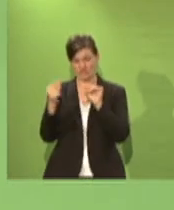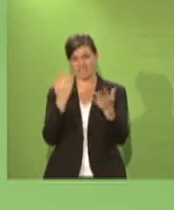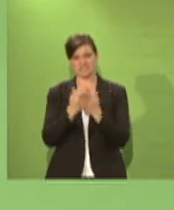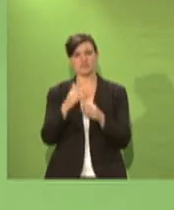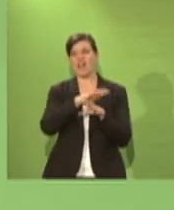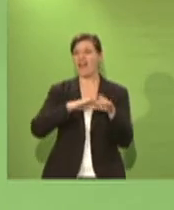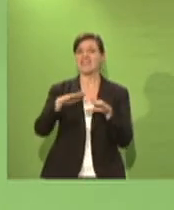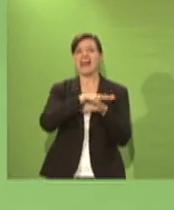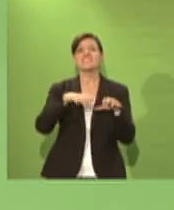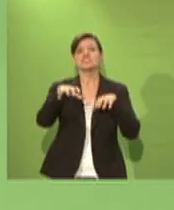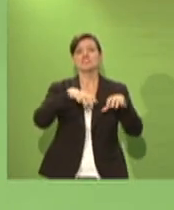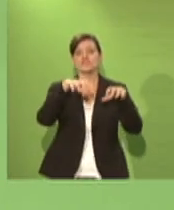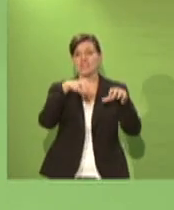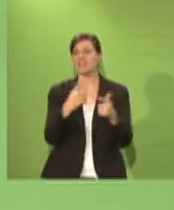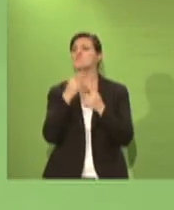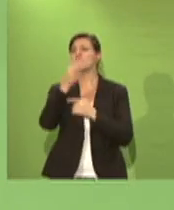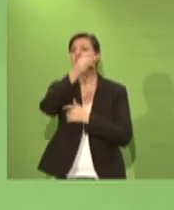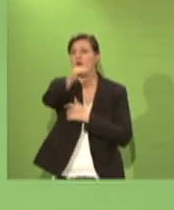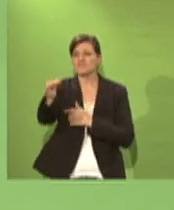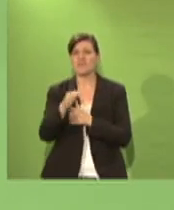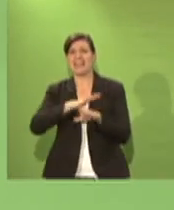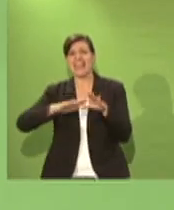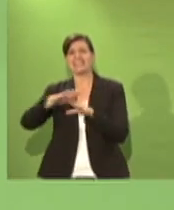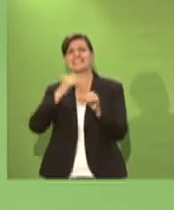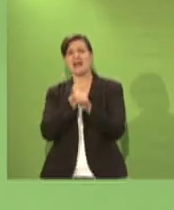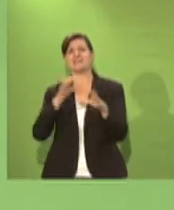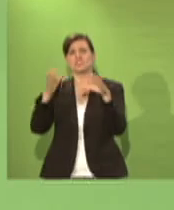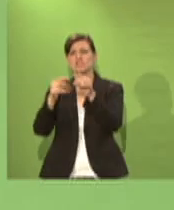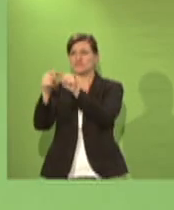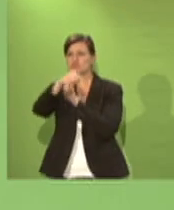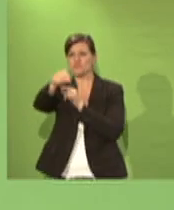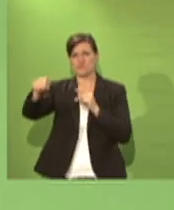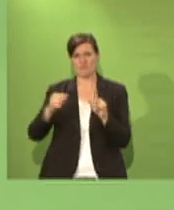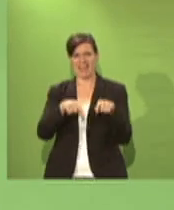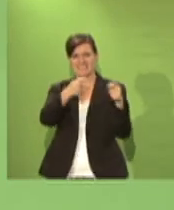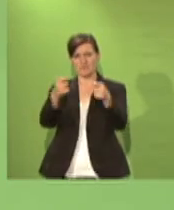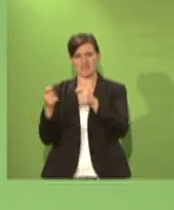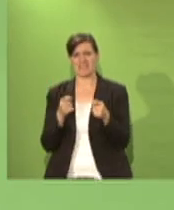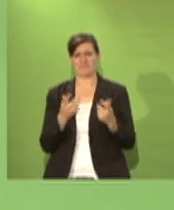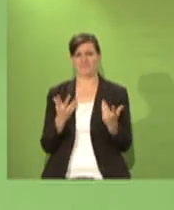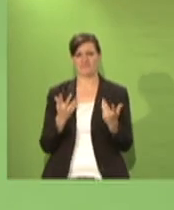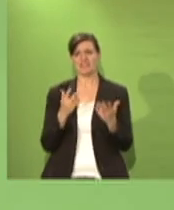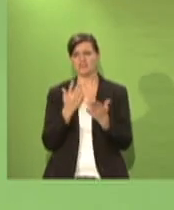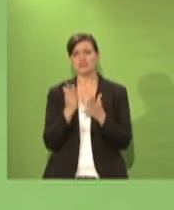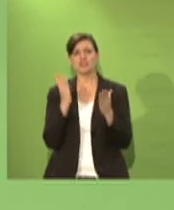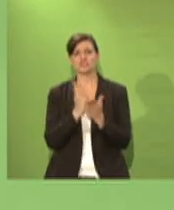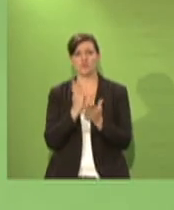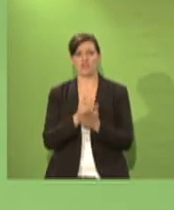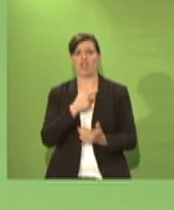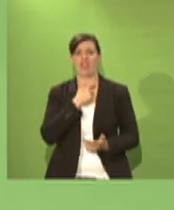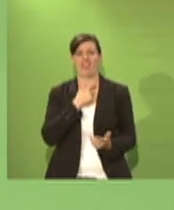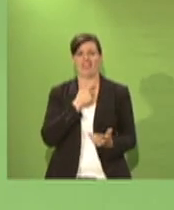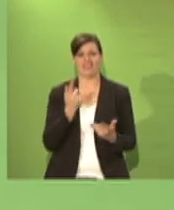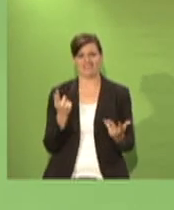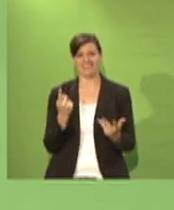in den Ortsverbänden statt, die findet in Landesarbeitsgemeinschaften statt. Und da stoßen wir an ein Problem, weil da stoßen wir mit